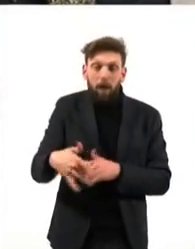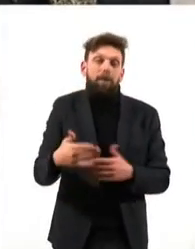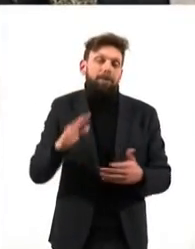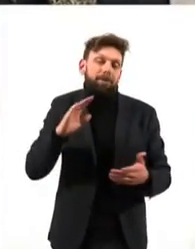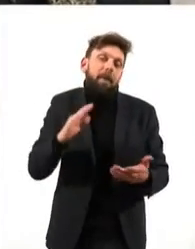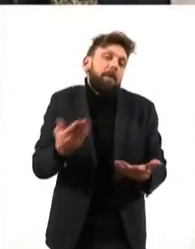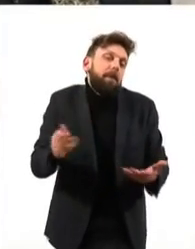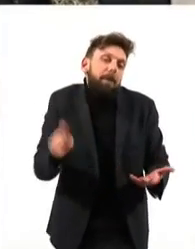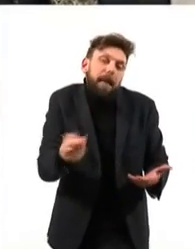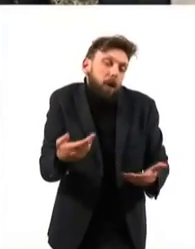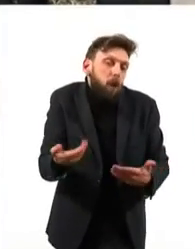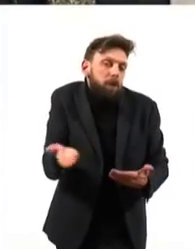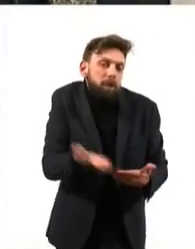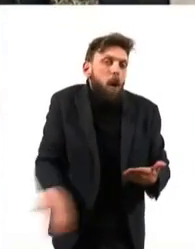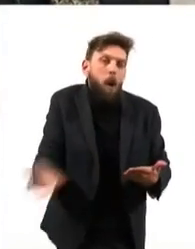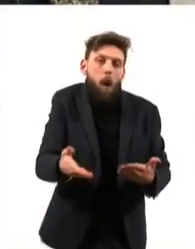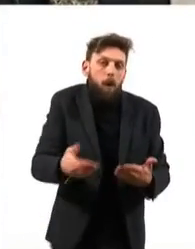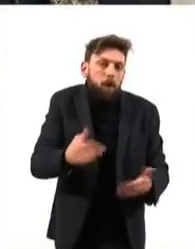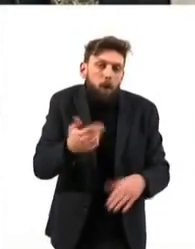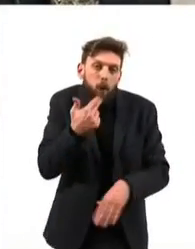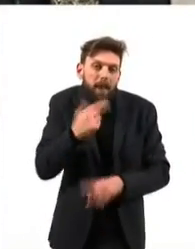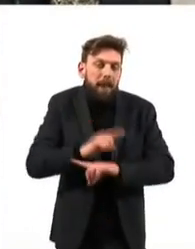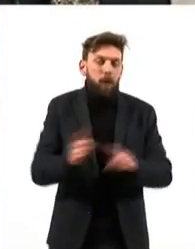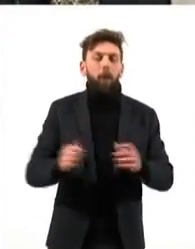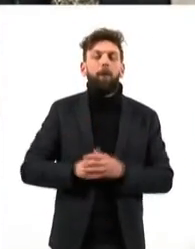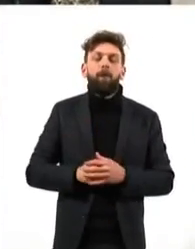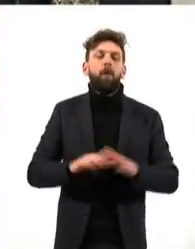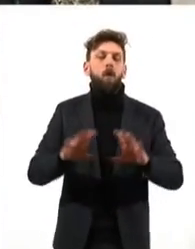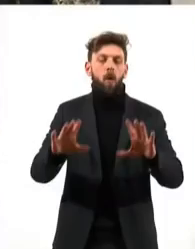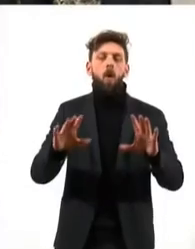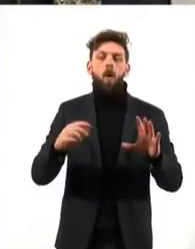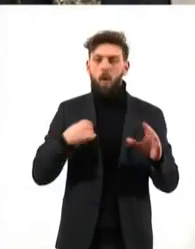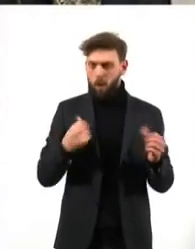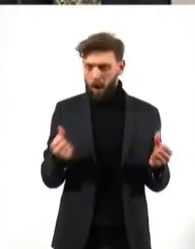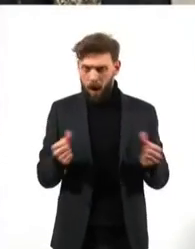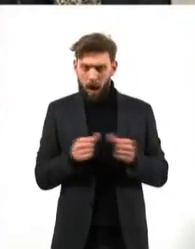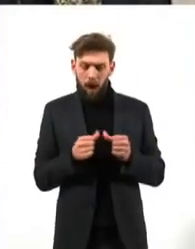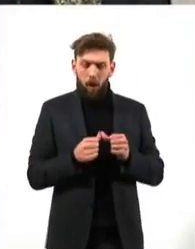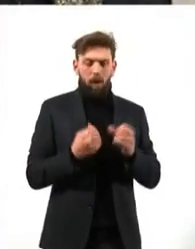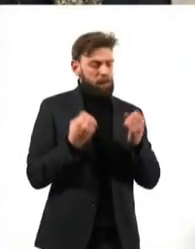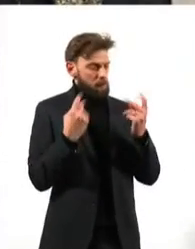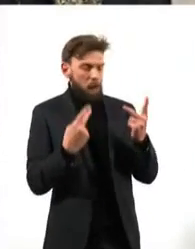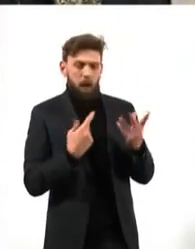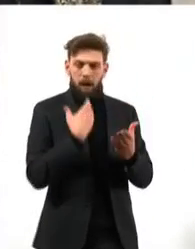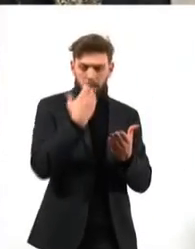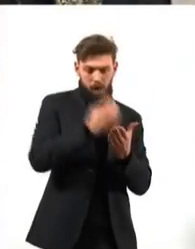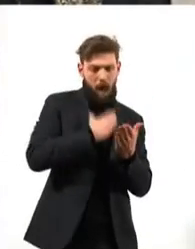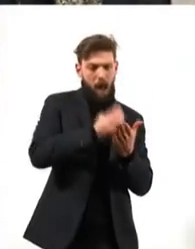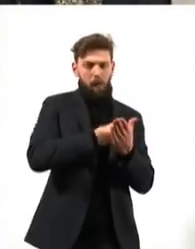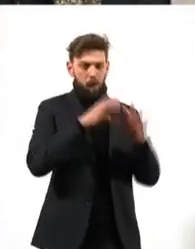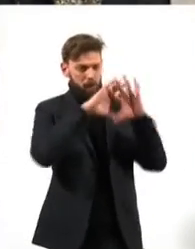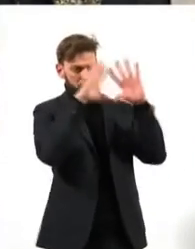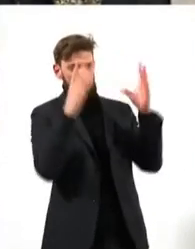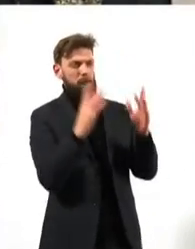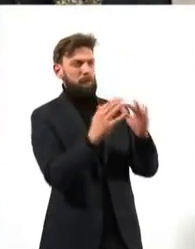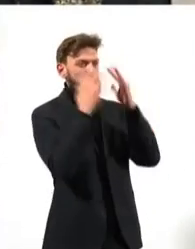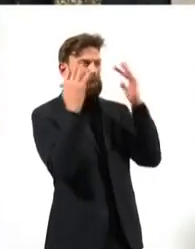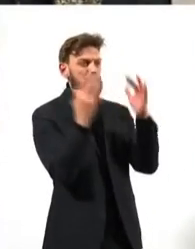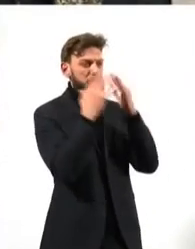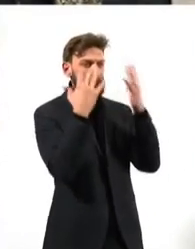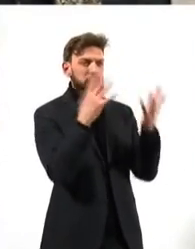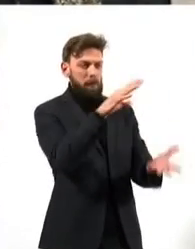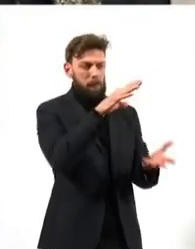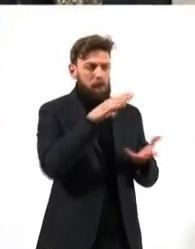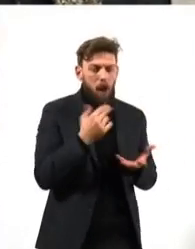Voilà. Donc, du coup, ensuite, je me suis penché dessus et j'ai regardé un peu à quoi est-ce qu'il sert, comment est-ce qu'on peut l'utiliser.